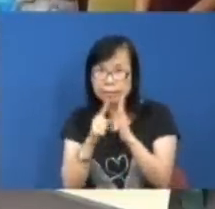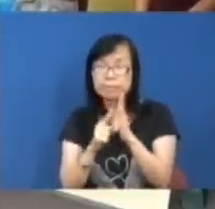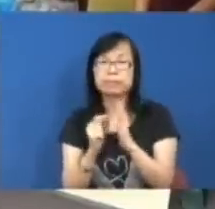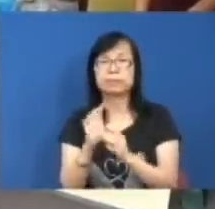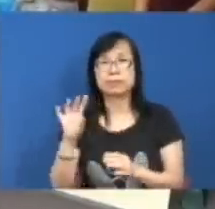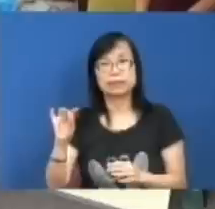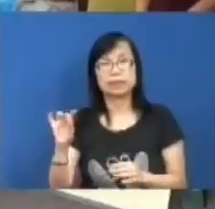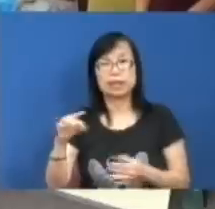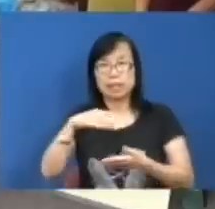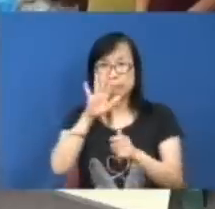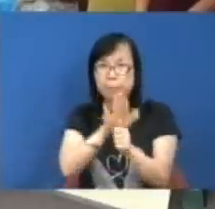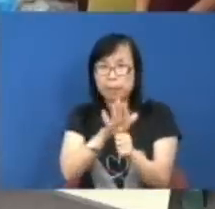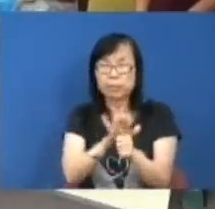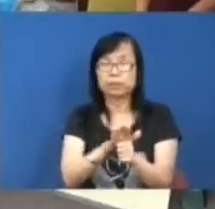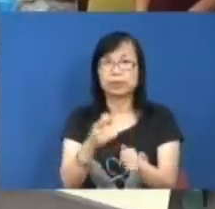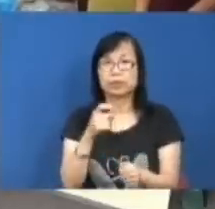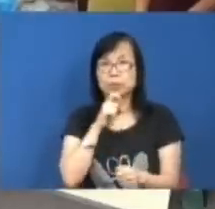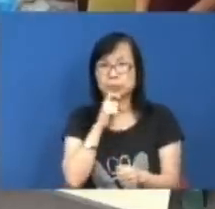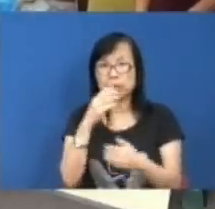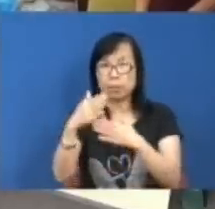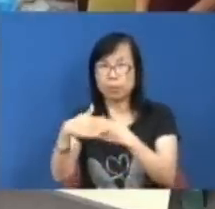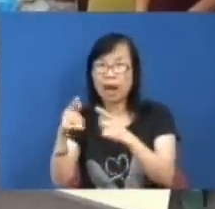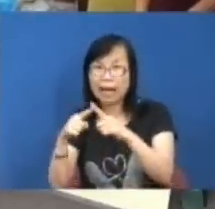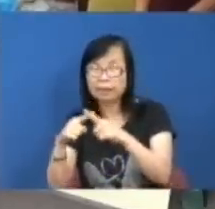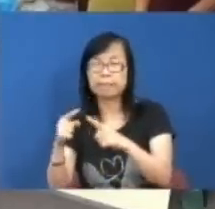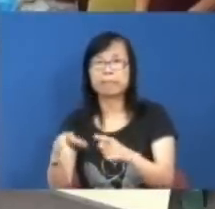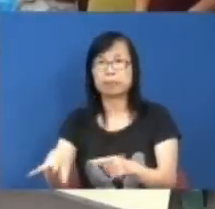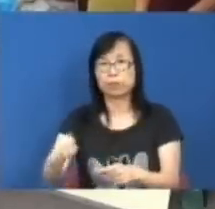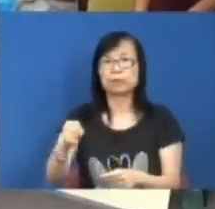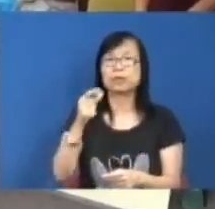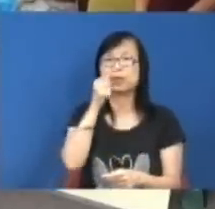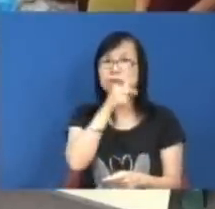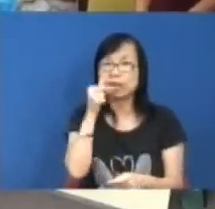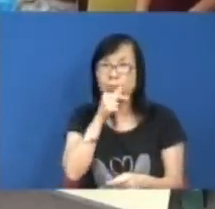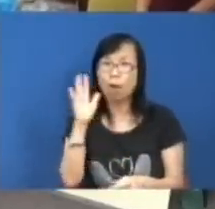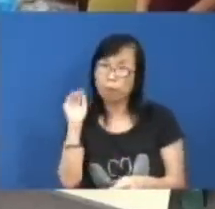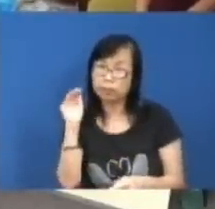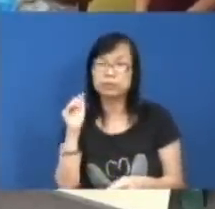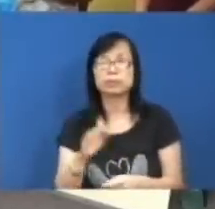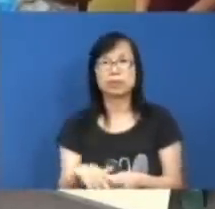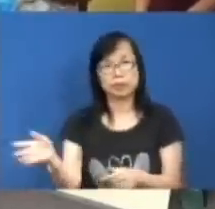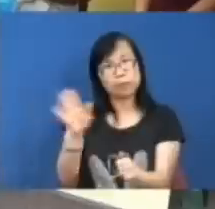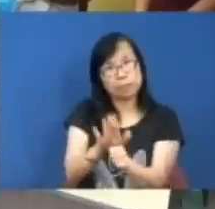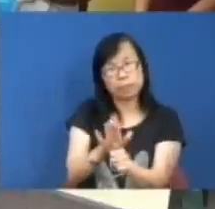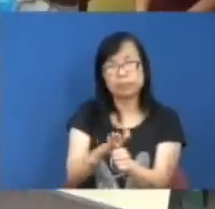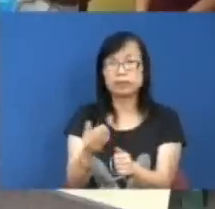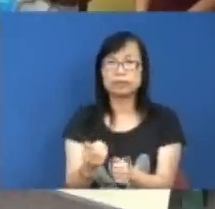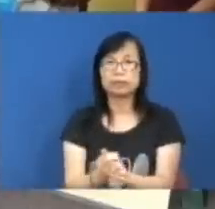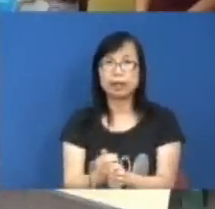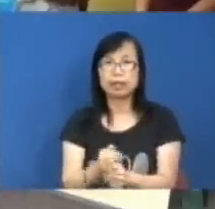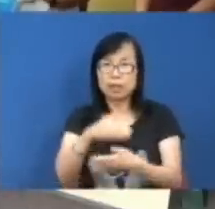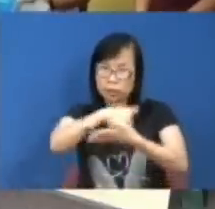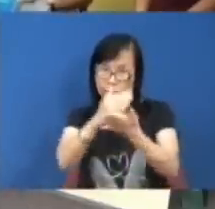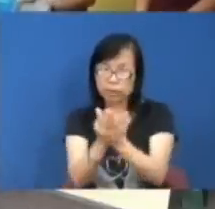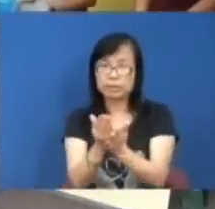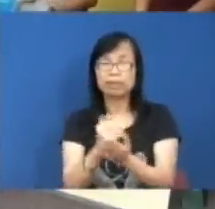咁亦都確保。如果有客人想話，我都希望用翻啲油性嘅質地，可唔可以？咁我哋都會保持翻呢一個嘅系列喺度，